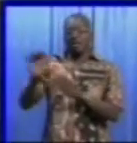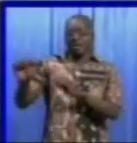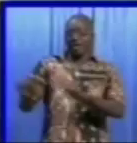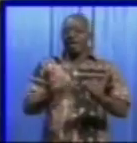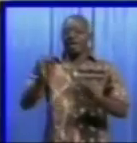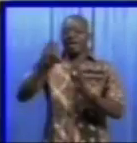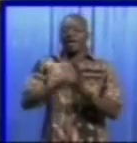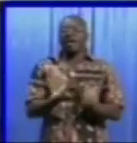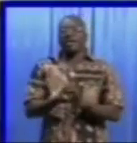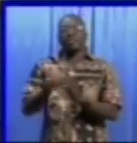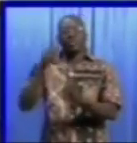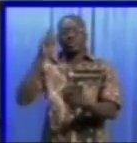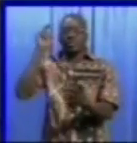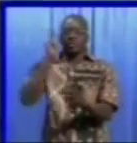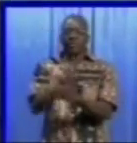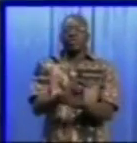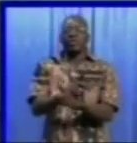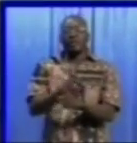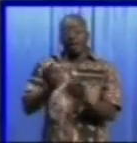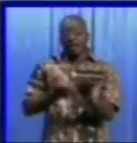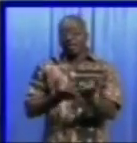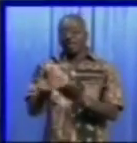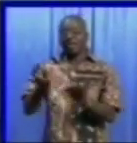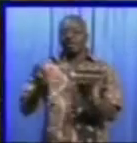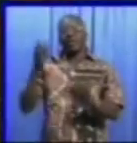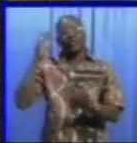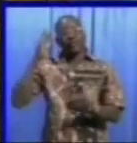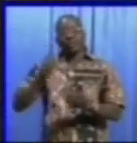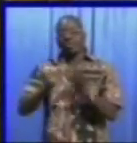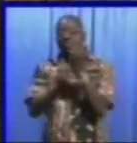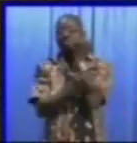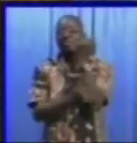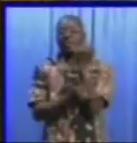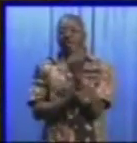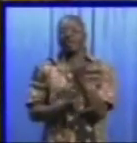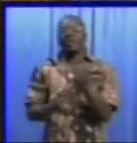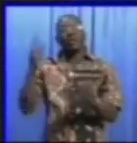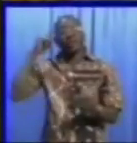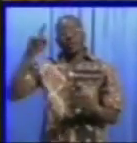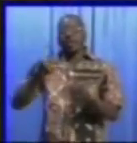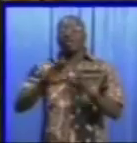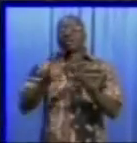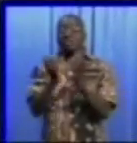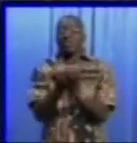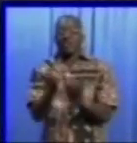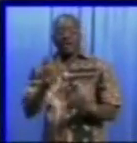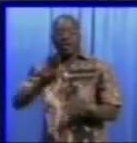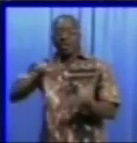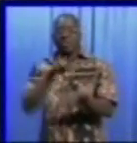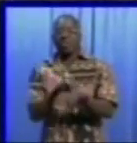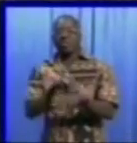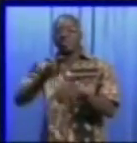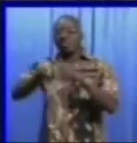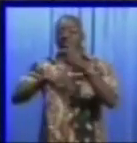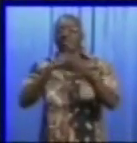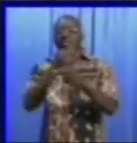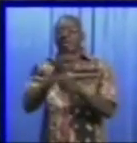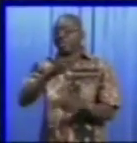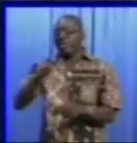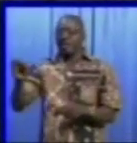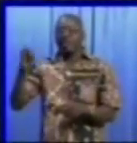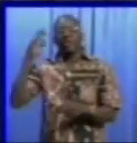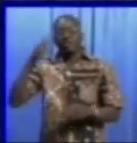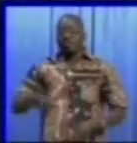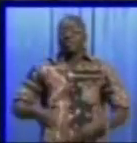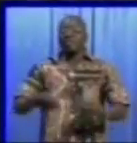engagement concret à servir son pays. Cette commémoration est aussi un moment pour la nation burkinabé de